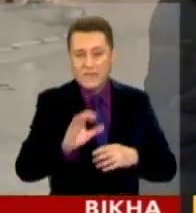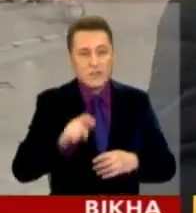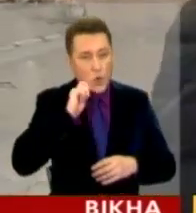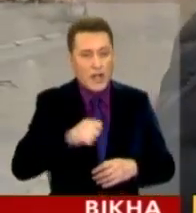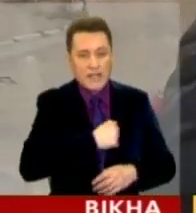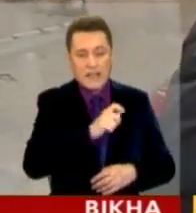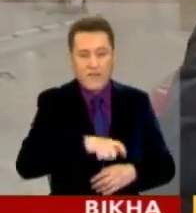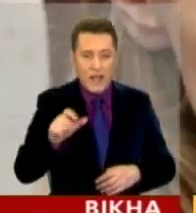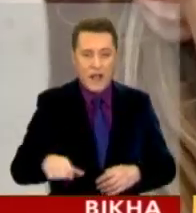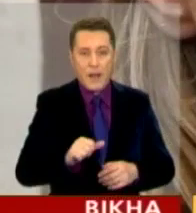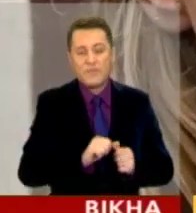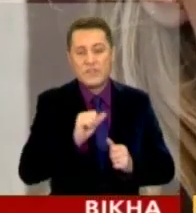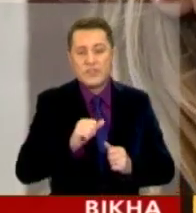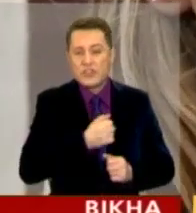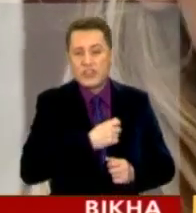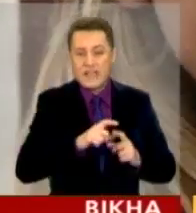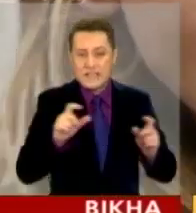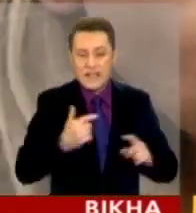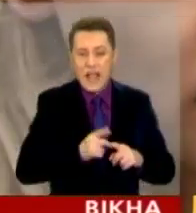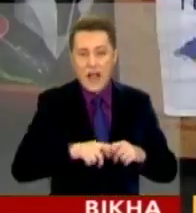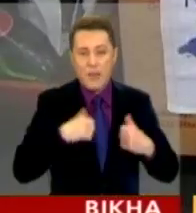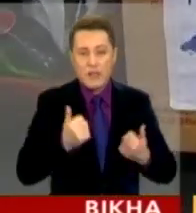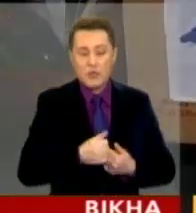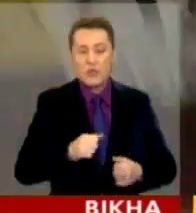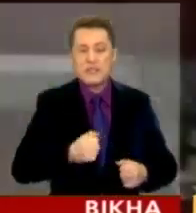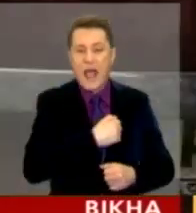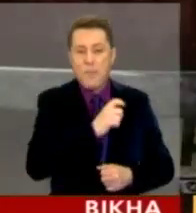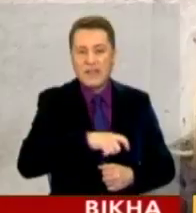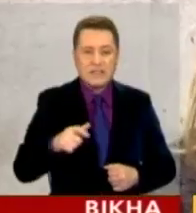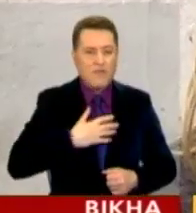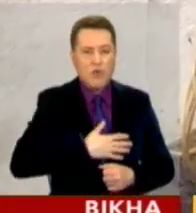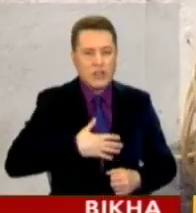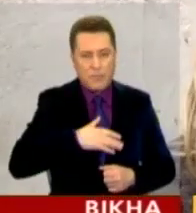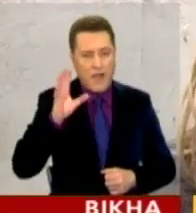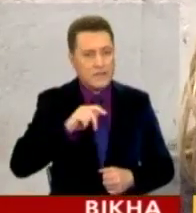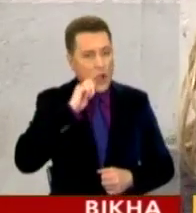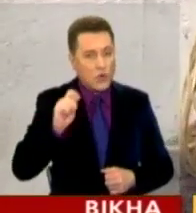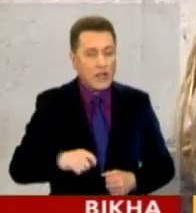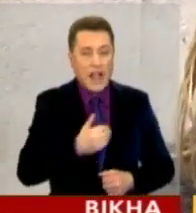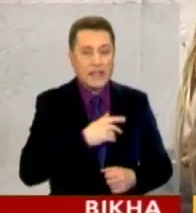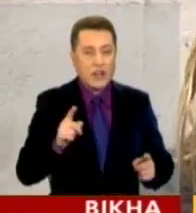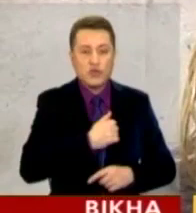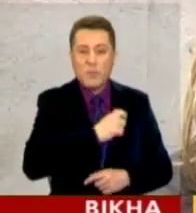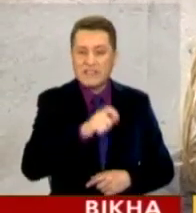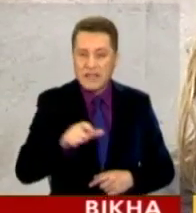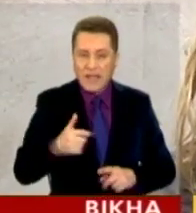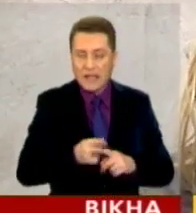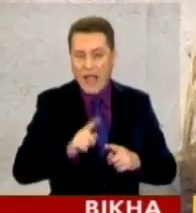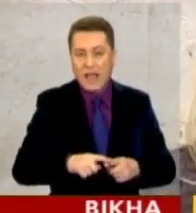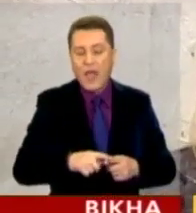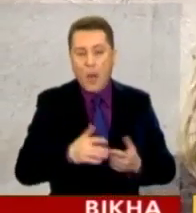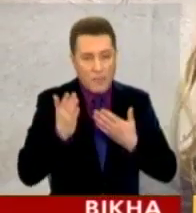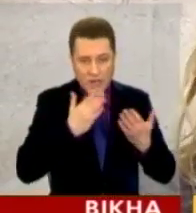яких блокують російські війська. Каже, за бійців нині потерпає вся Україна. Хотілося б, щоб солдати це прочитали і